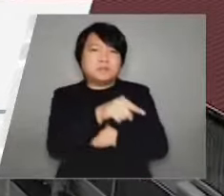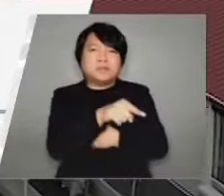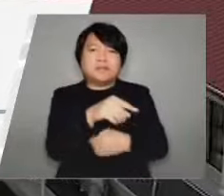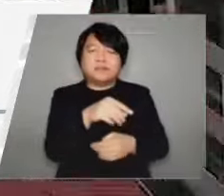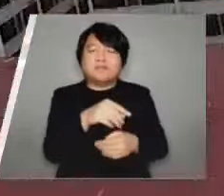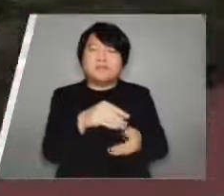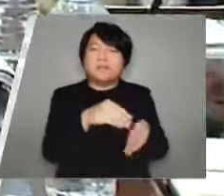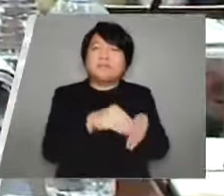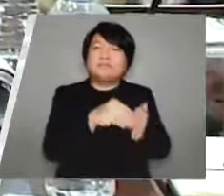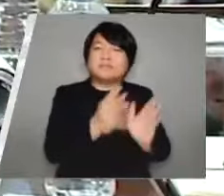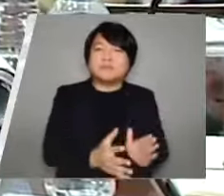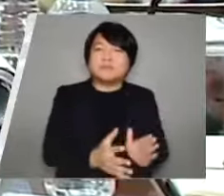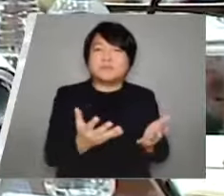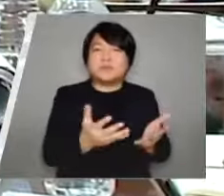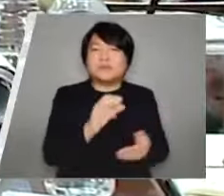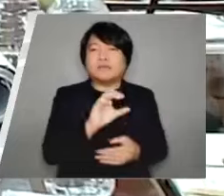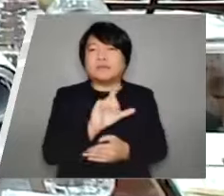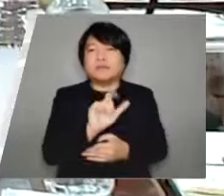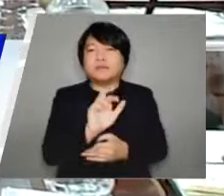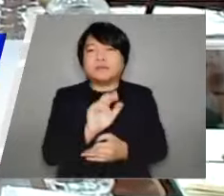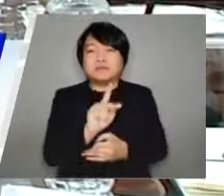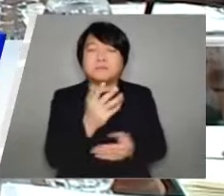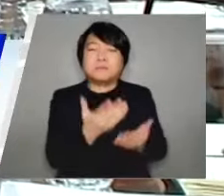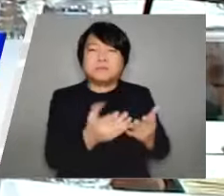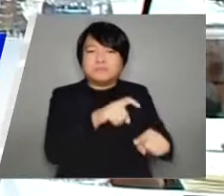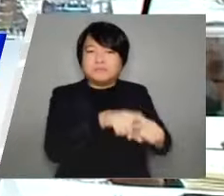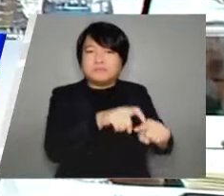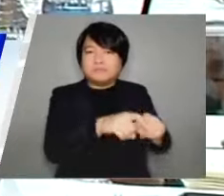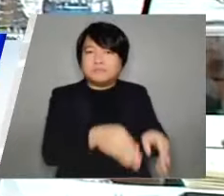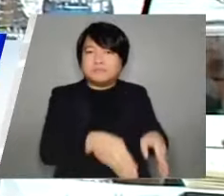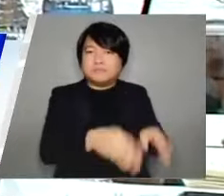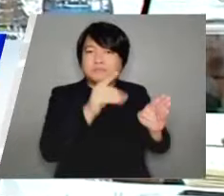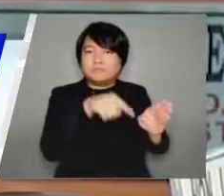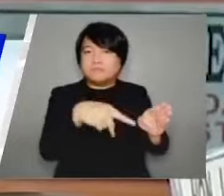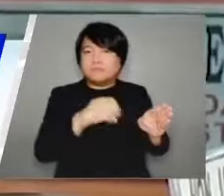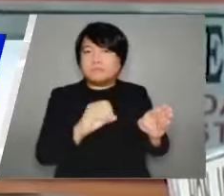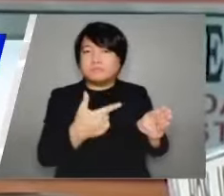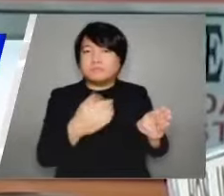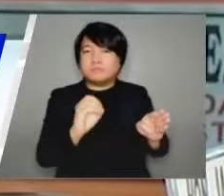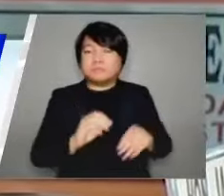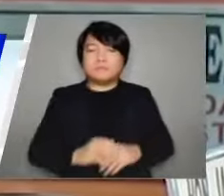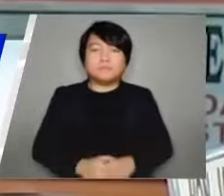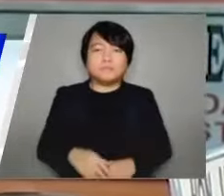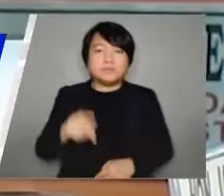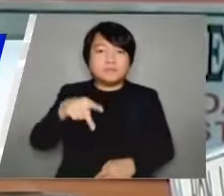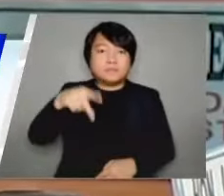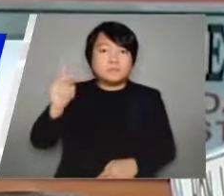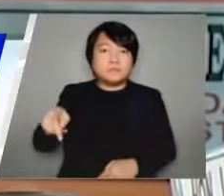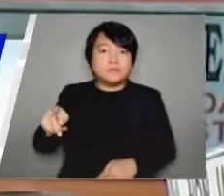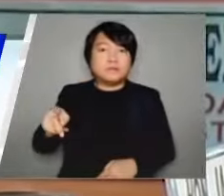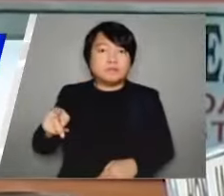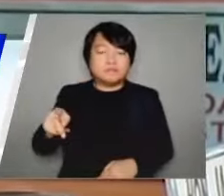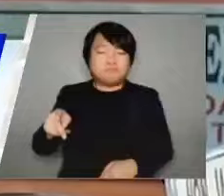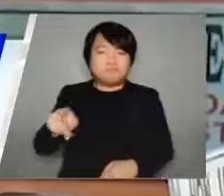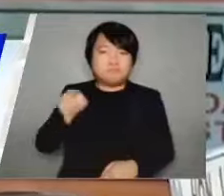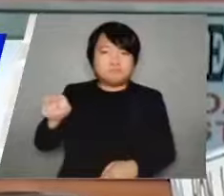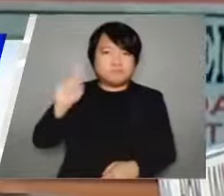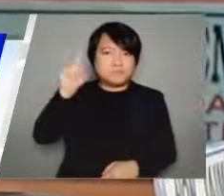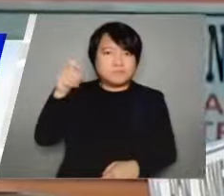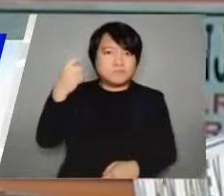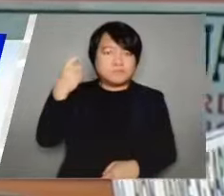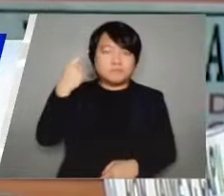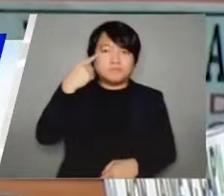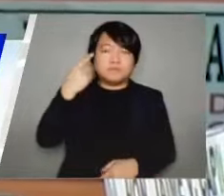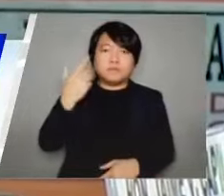po siguro dyan. Sa pagdinig ng sangguni ang panlalawigan ng Pampanga, ginisa ang local government officials ng Porac sa pangunguna ni